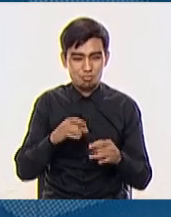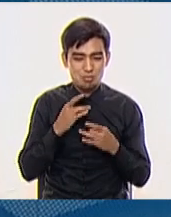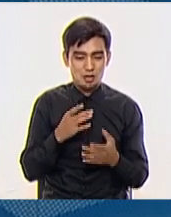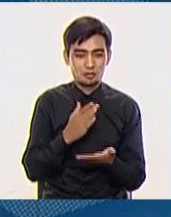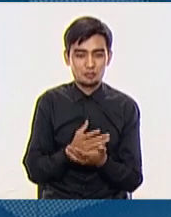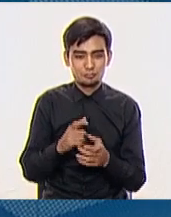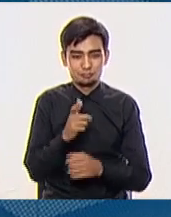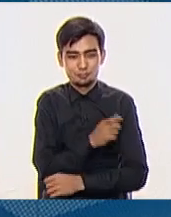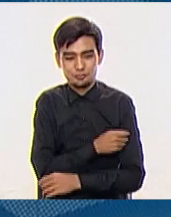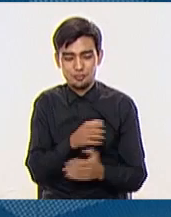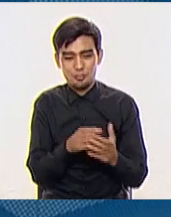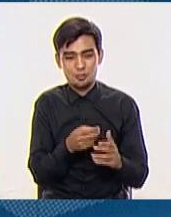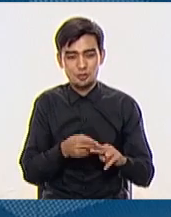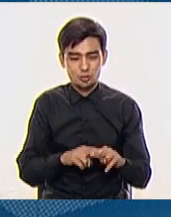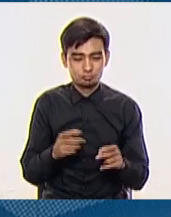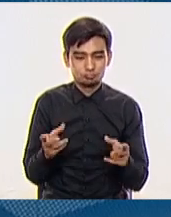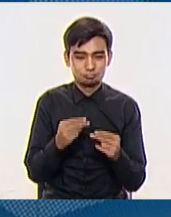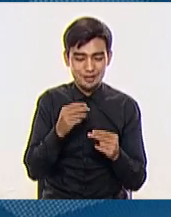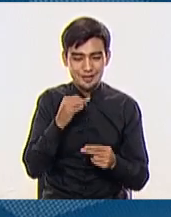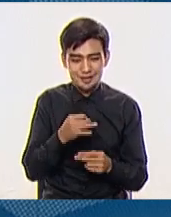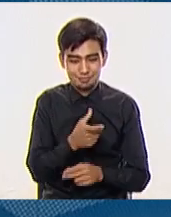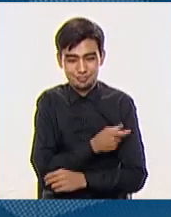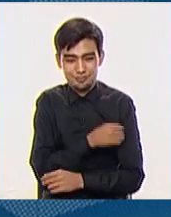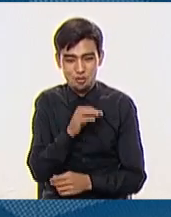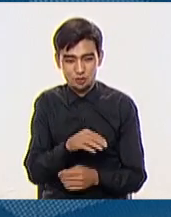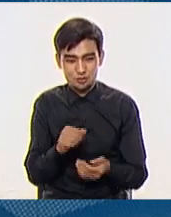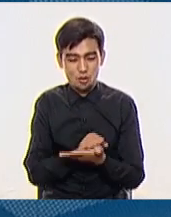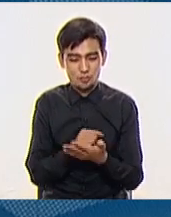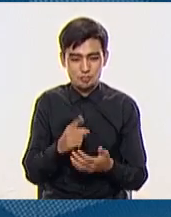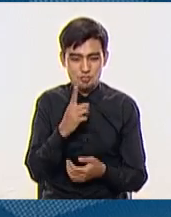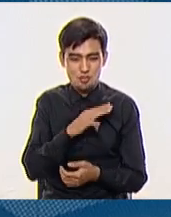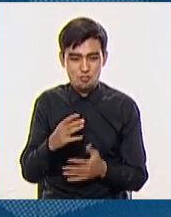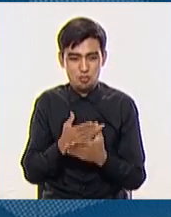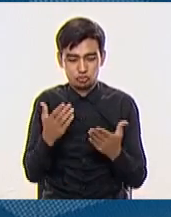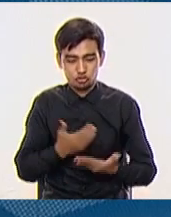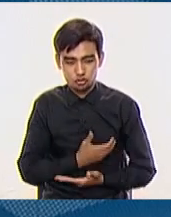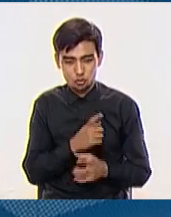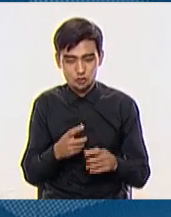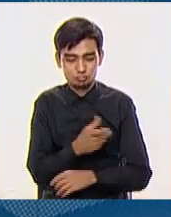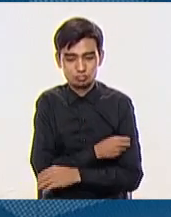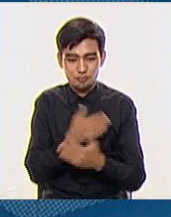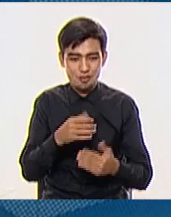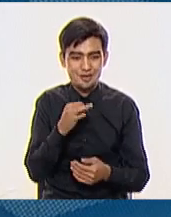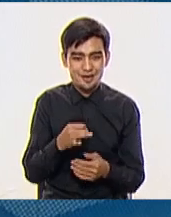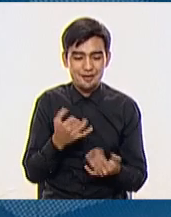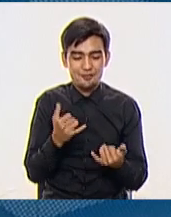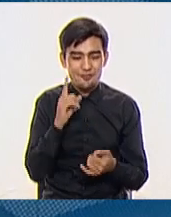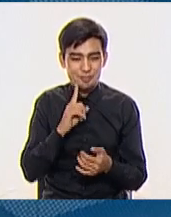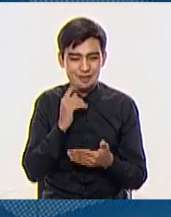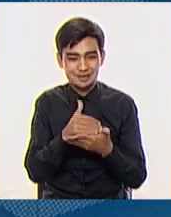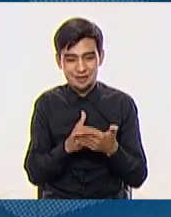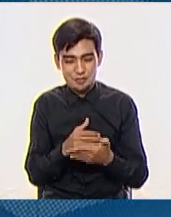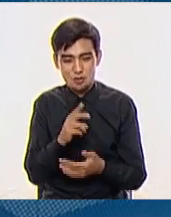успехи прививочных кампаний. Сертификатами вакцинации обзавелись уже более миллиона жителей Евросоюза. Пока система ковидных